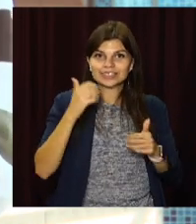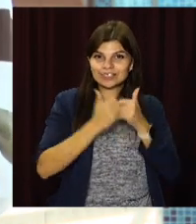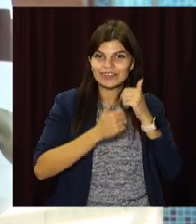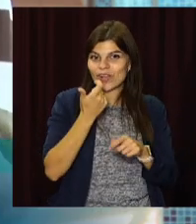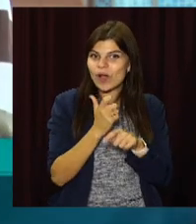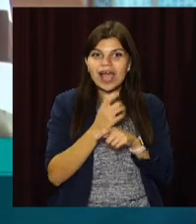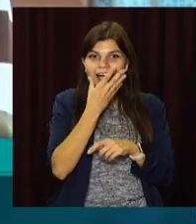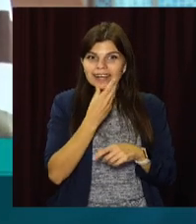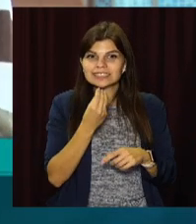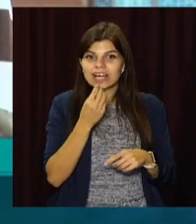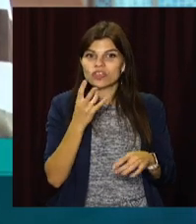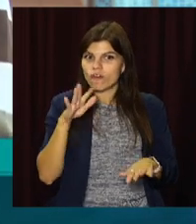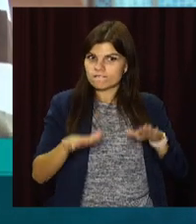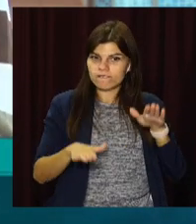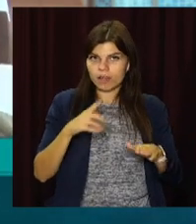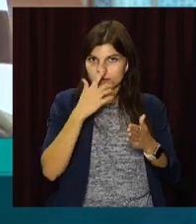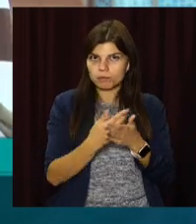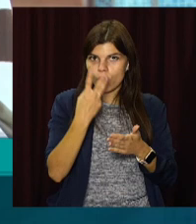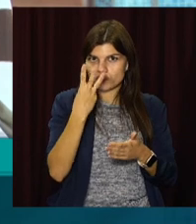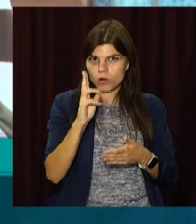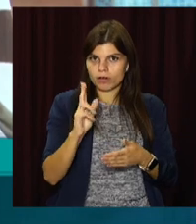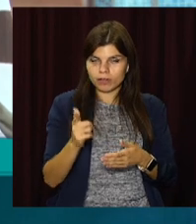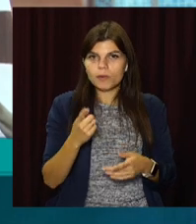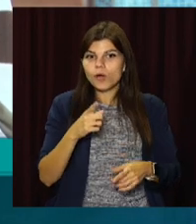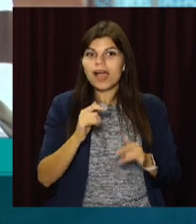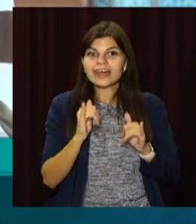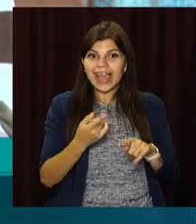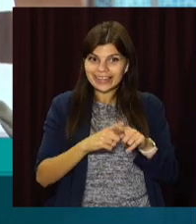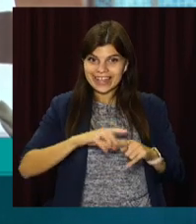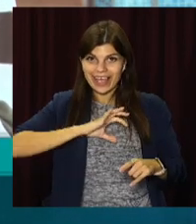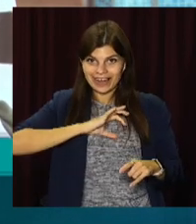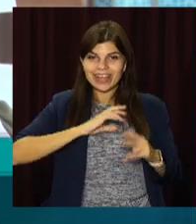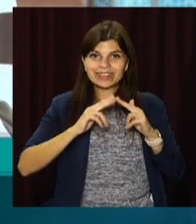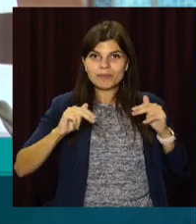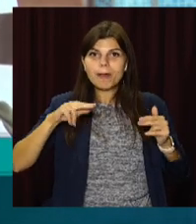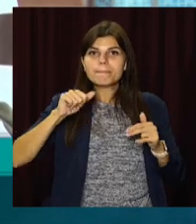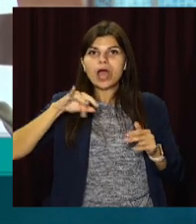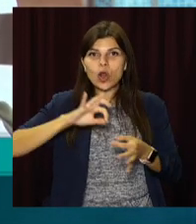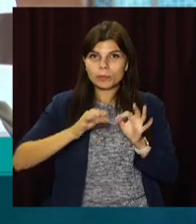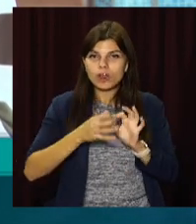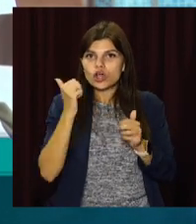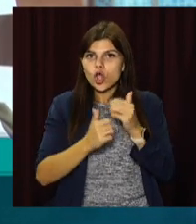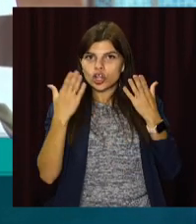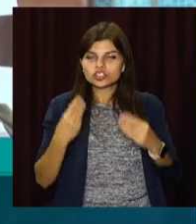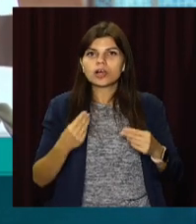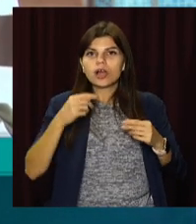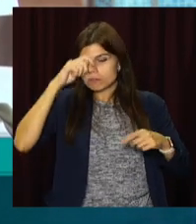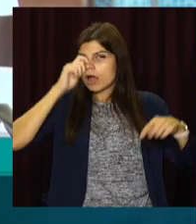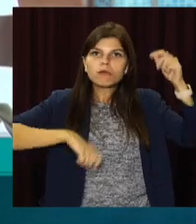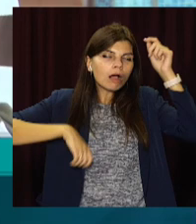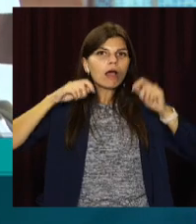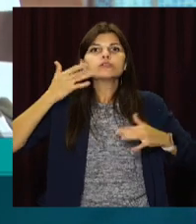Дуже красивий, але й важить понад 3 кілограми. Адже заради цих нагород дніпровські паралімпійці щодня проливають літри поту